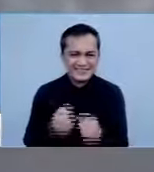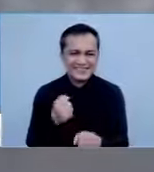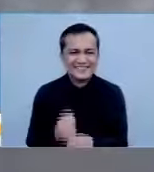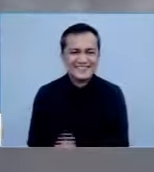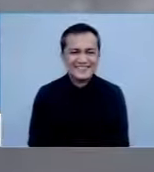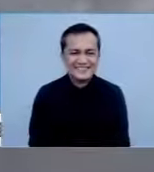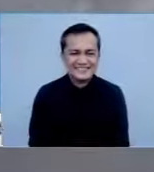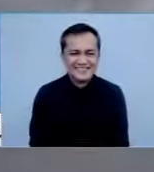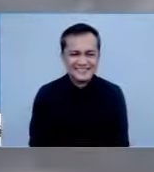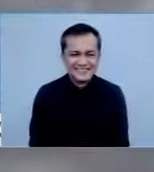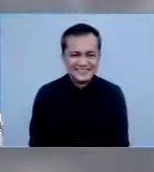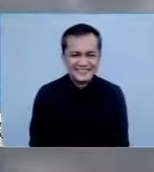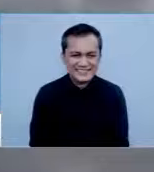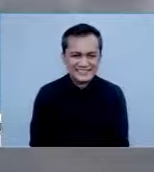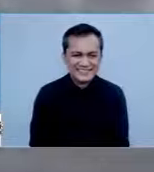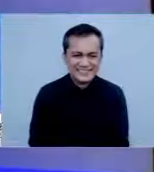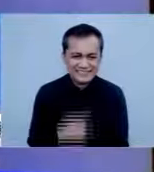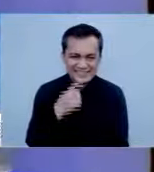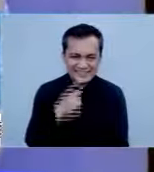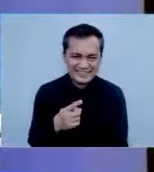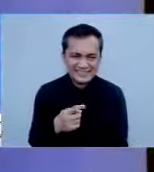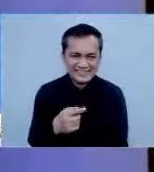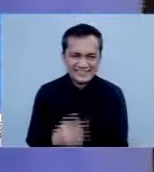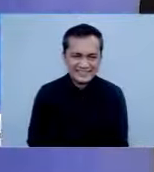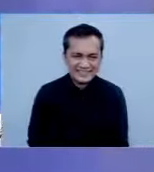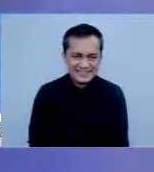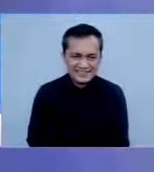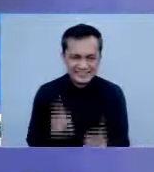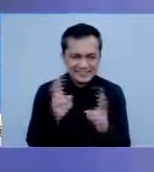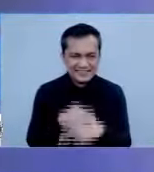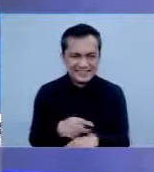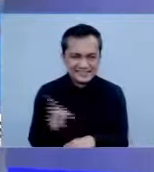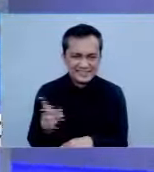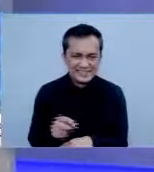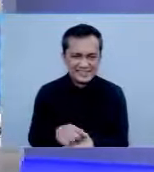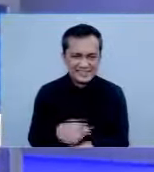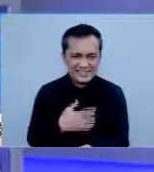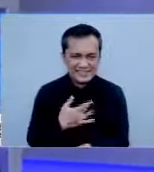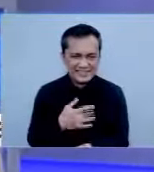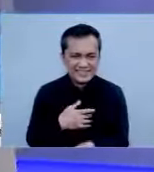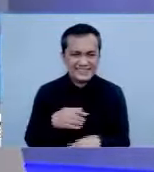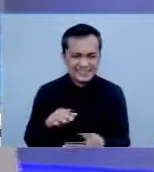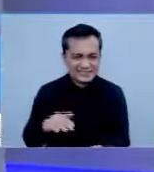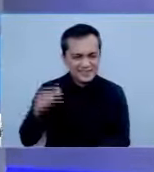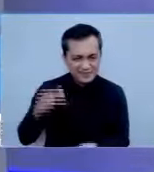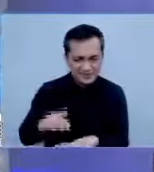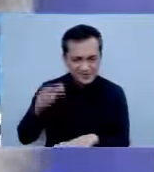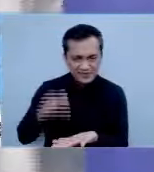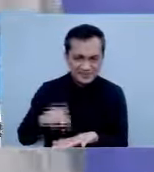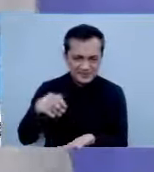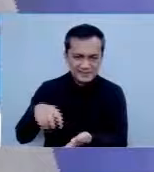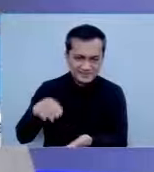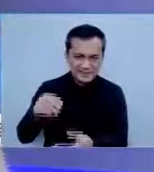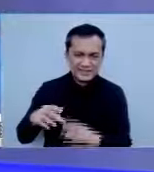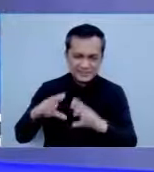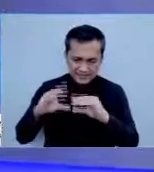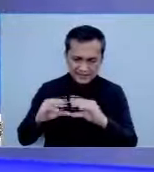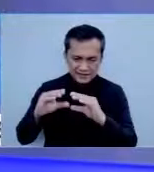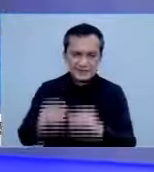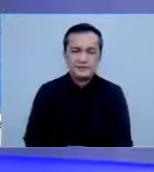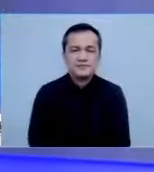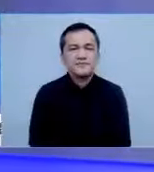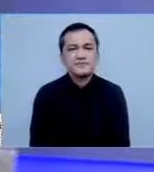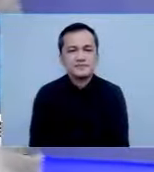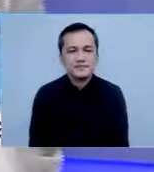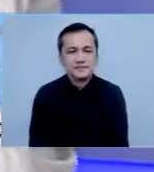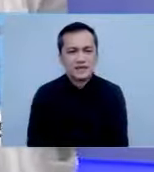Mag-wide leg pants ka lang. Hindi napansin niya. Ba't pa nagbabounce na? Nahawa. Ms. Rebecca, gusto ko malaman, for how